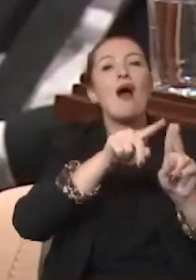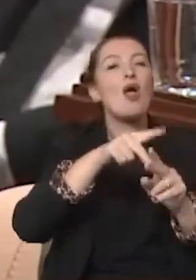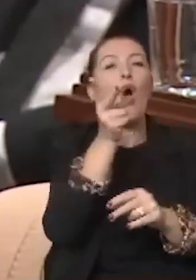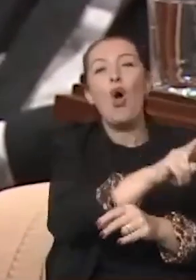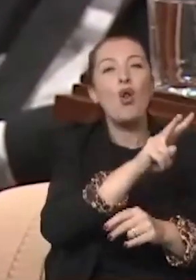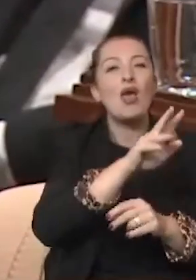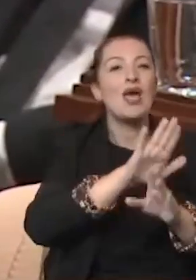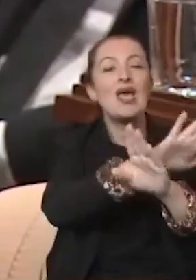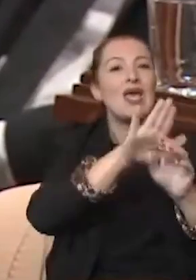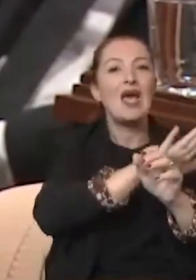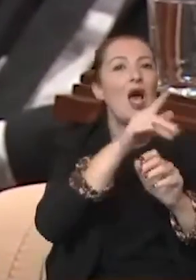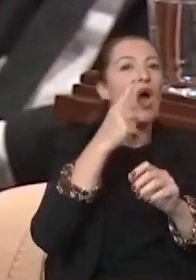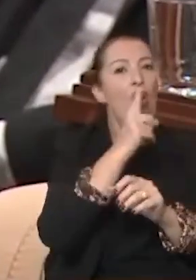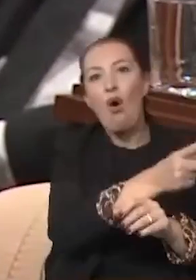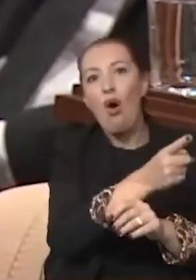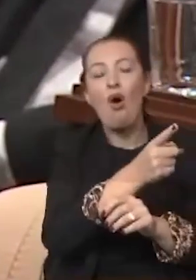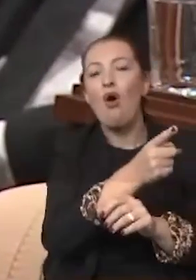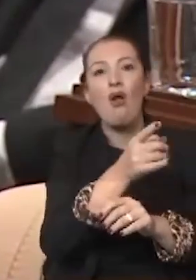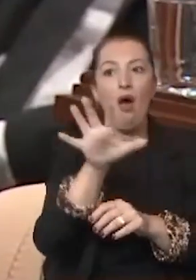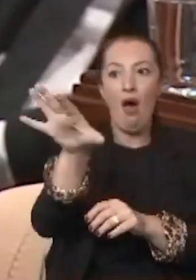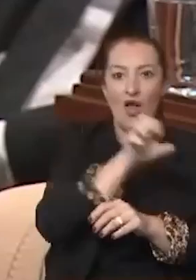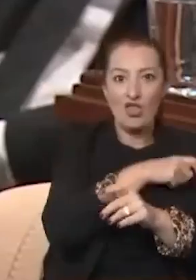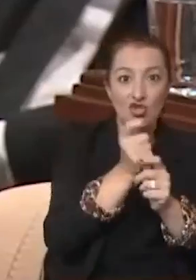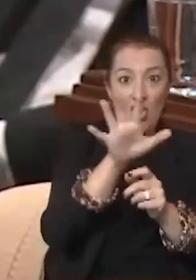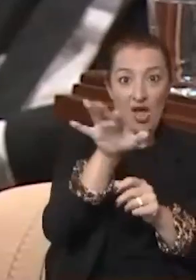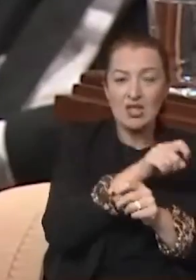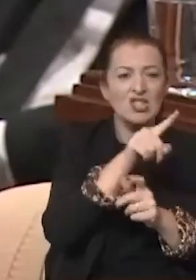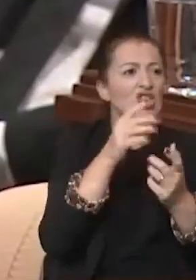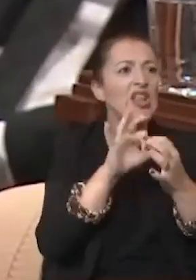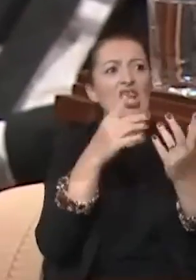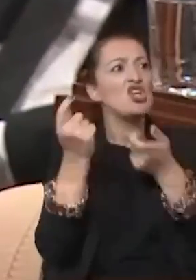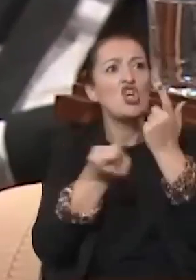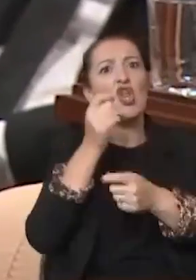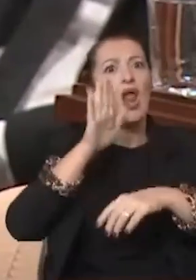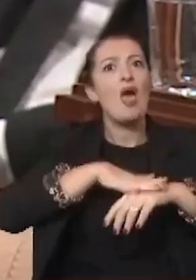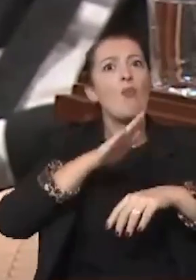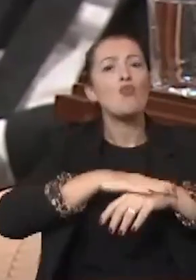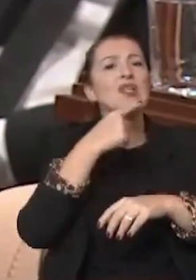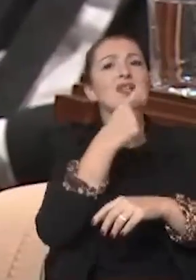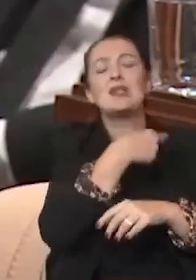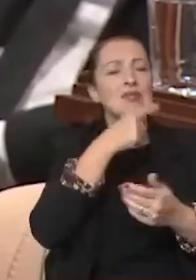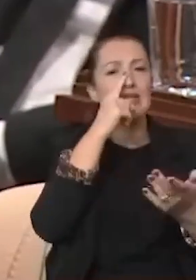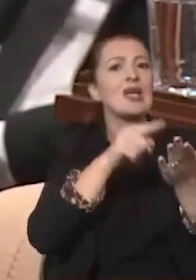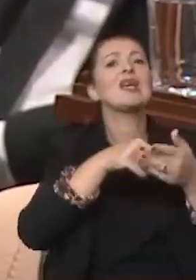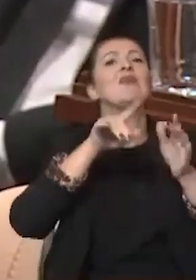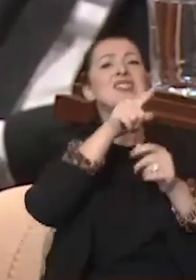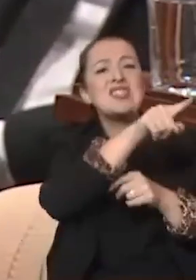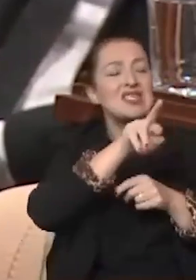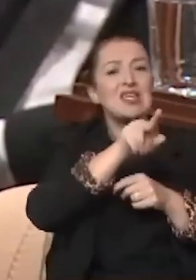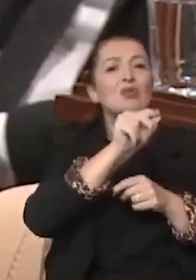buna ilave ederek ne işler çeviriyorsunuz arkadaşlar demiyoruz. Sizin gibi ucuz siyaset yapmıyoruz